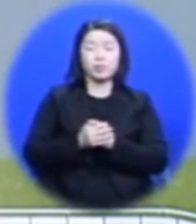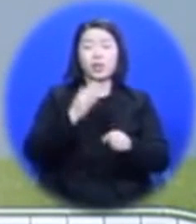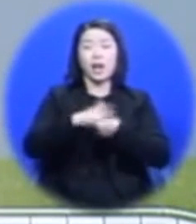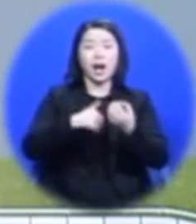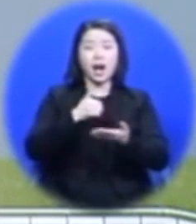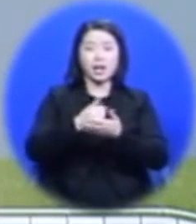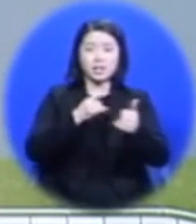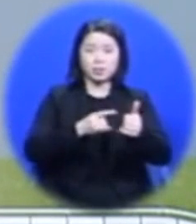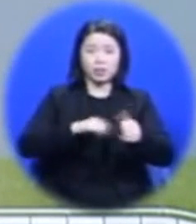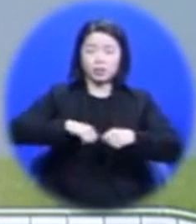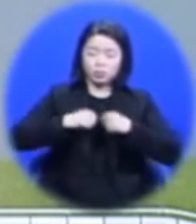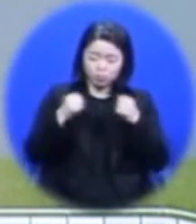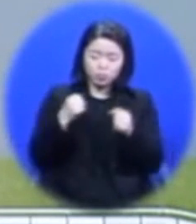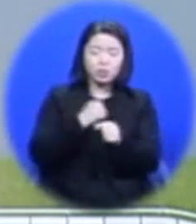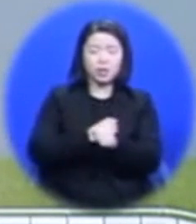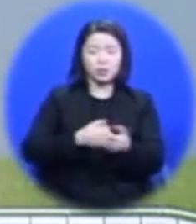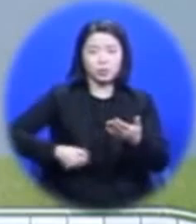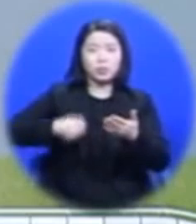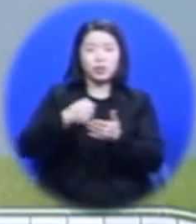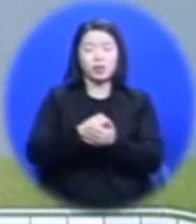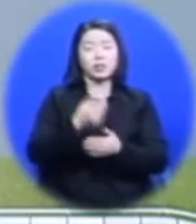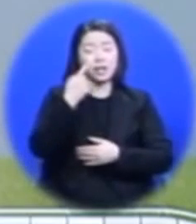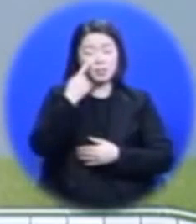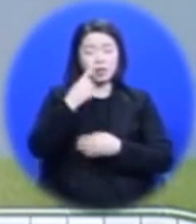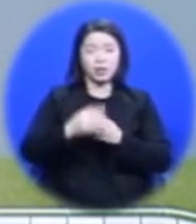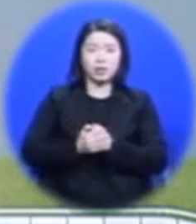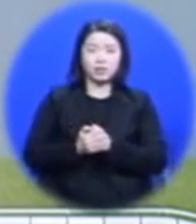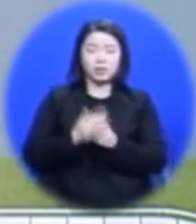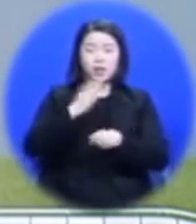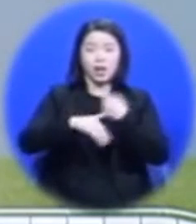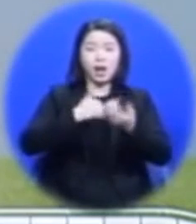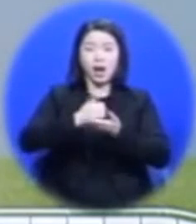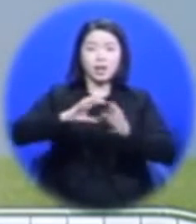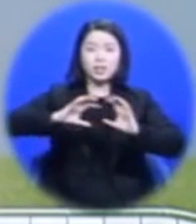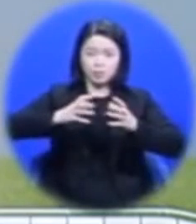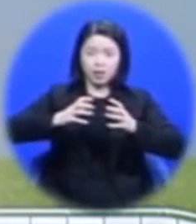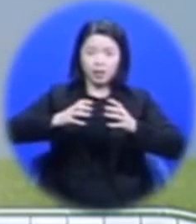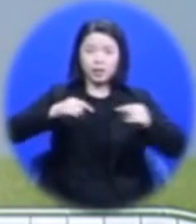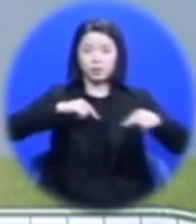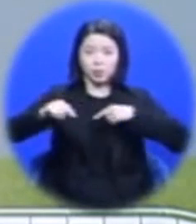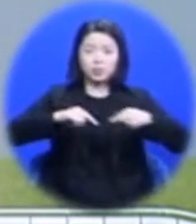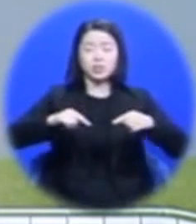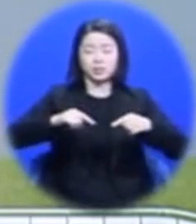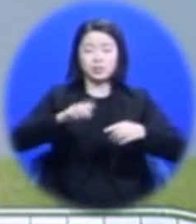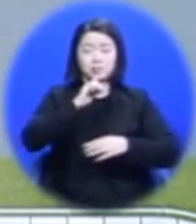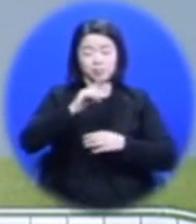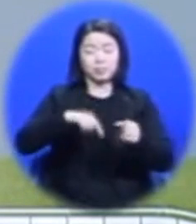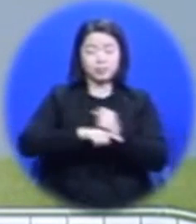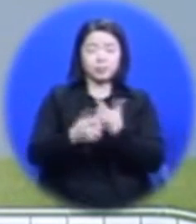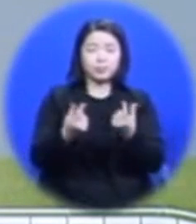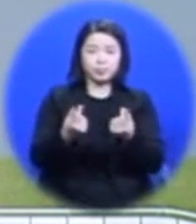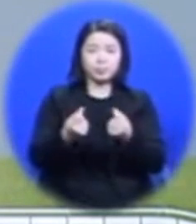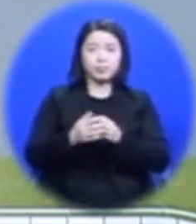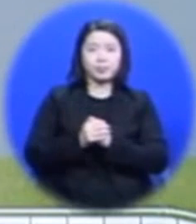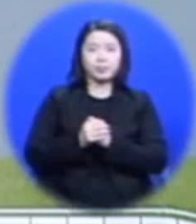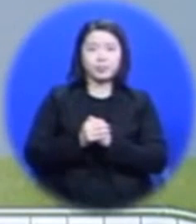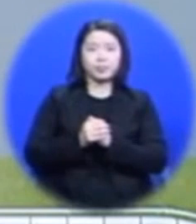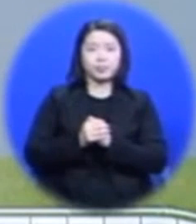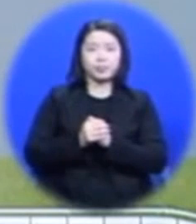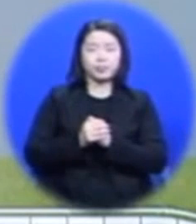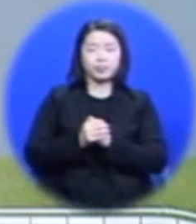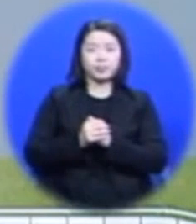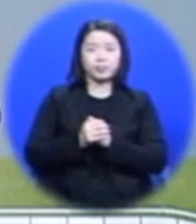하나님께 순종하기로 결단해 보세요. 하나님의 나라는 하나님의 통치를 말하는 것입니다.